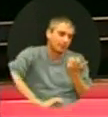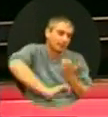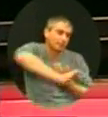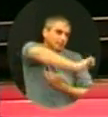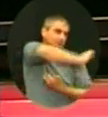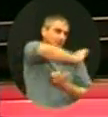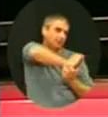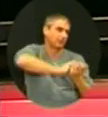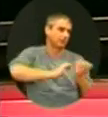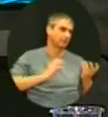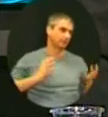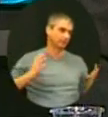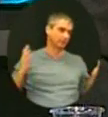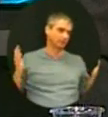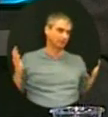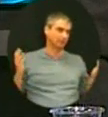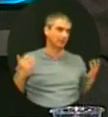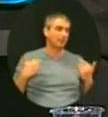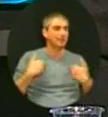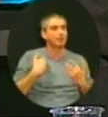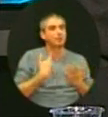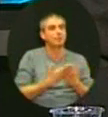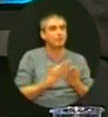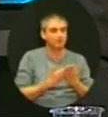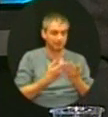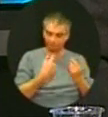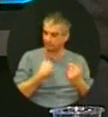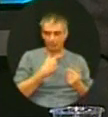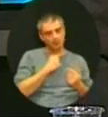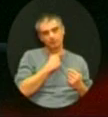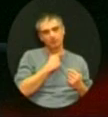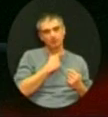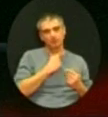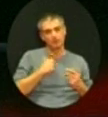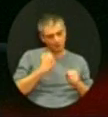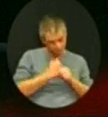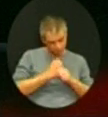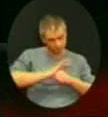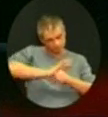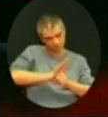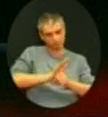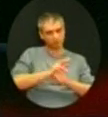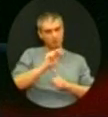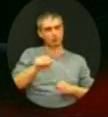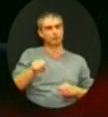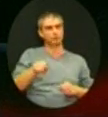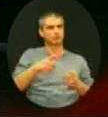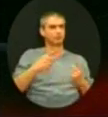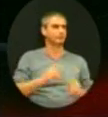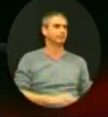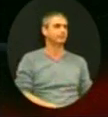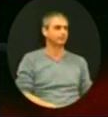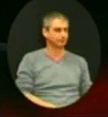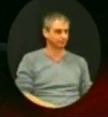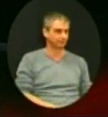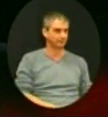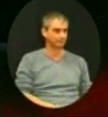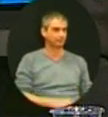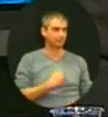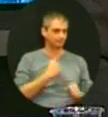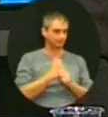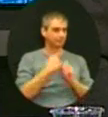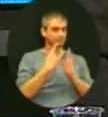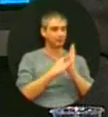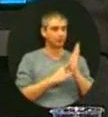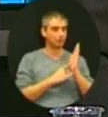על מסתבך. אז אנחנו בעצם ממליצים, והוועדה המליצה. ולכן אין לנו ברירה, אלא לנקוט באמת ביד קשה בעניין הזה, והוועדה המליצה. שכנראה נעשה